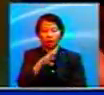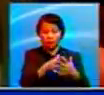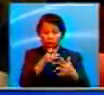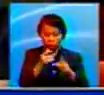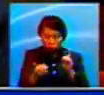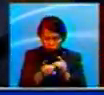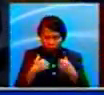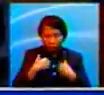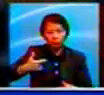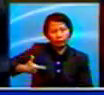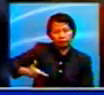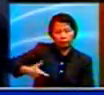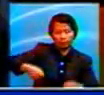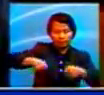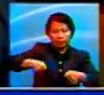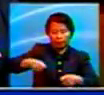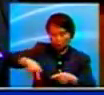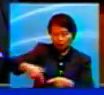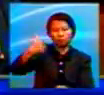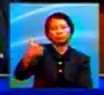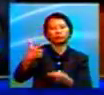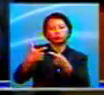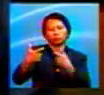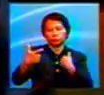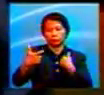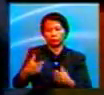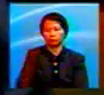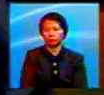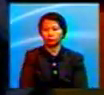penemuan pistol tersebut dalam beg pakaiannya.